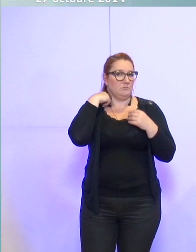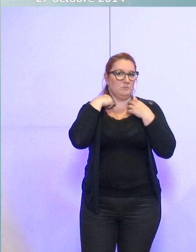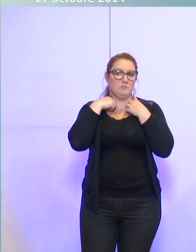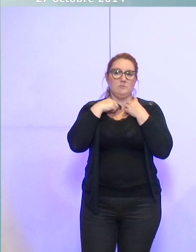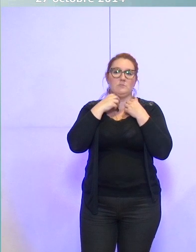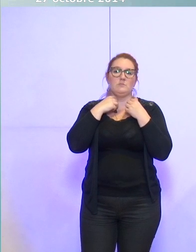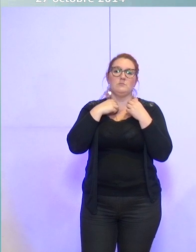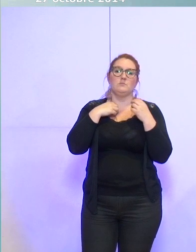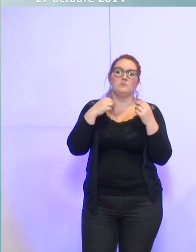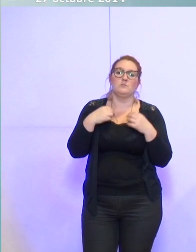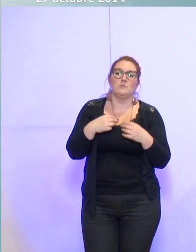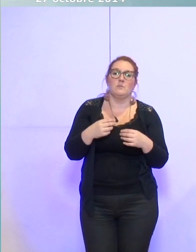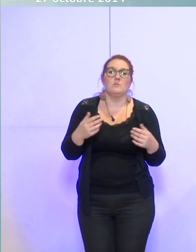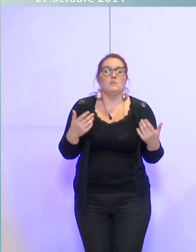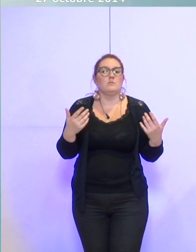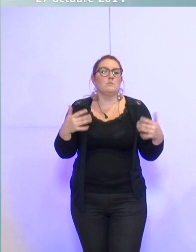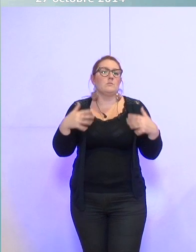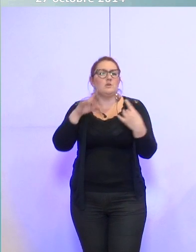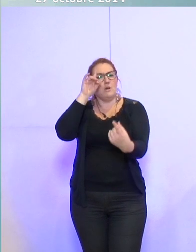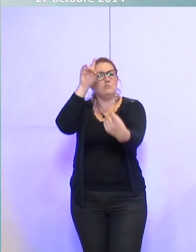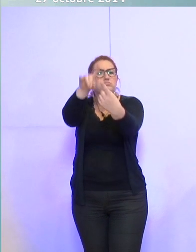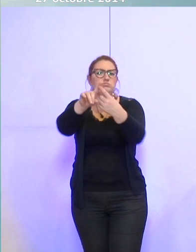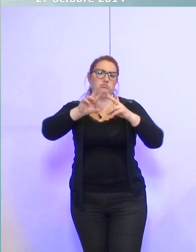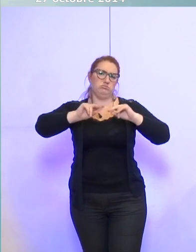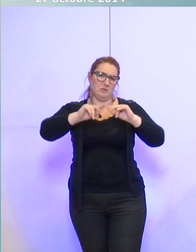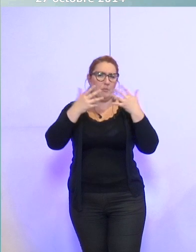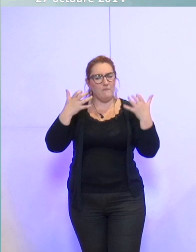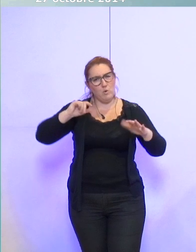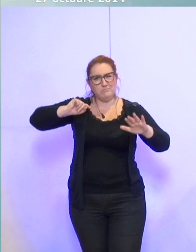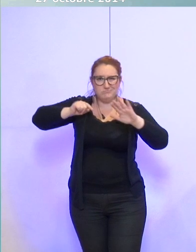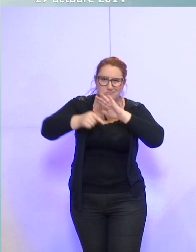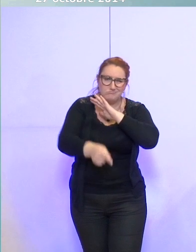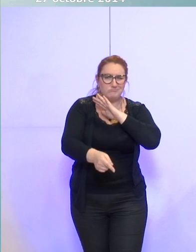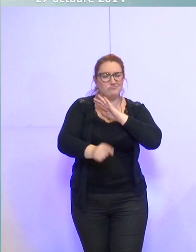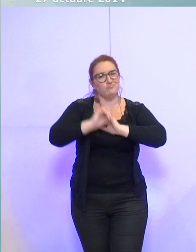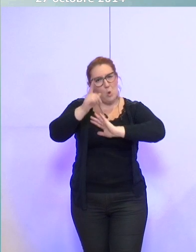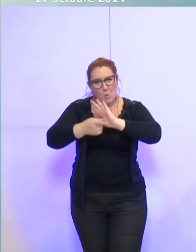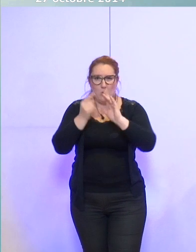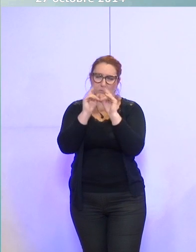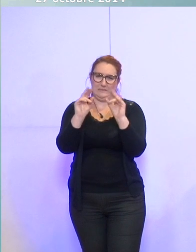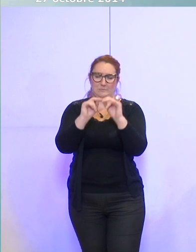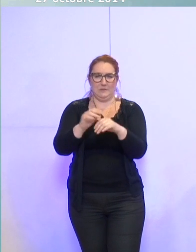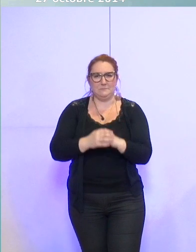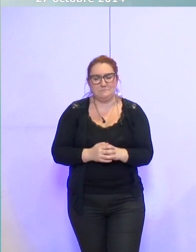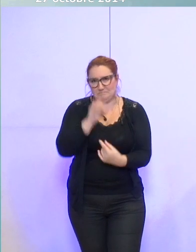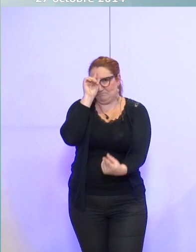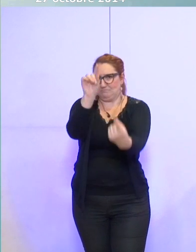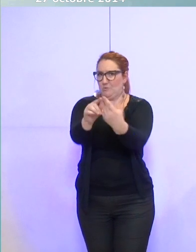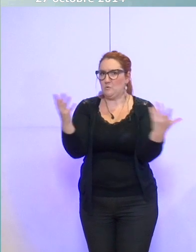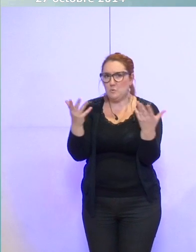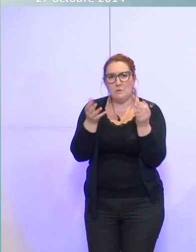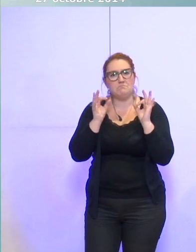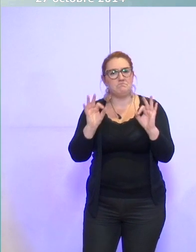En termes d'enjeux, on les a déjà un petit peu abordés, mais je tenais à insister sur ces dimensions. Il y a effectivement